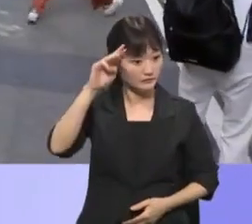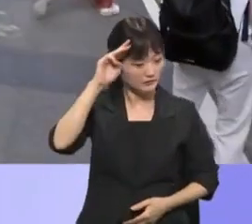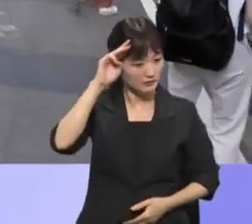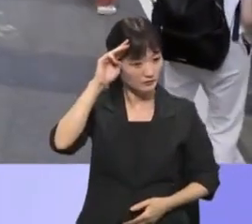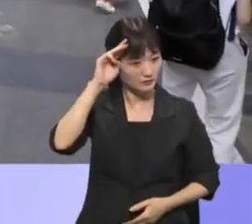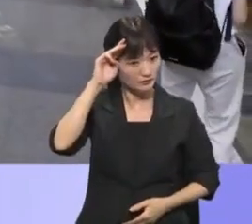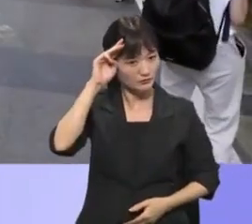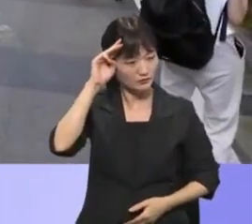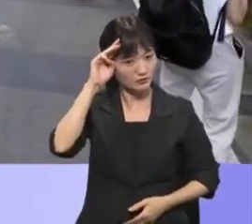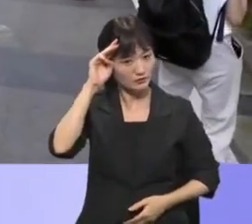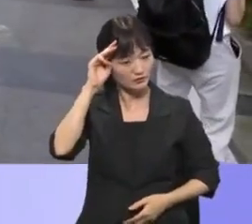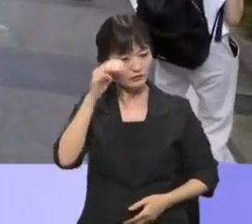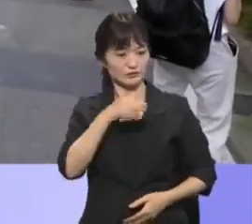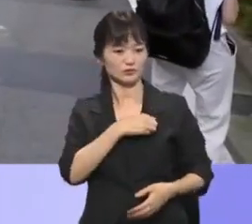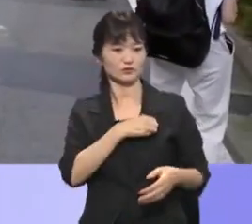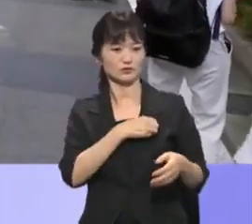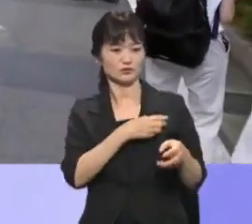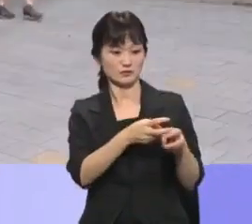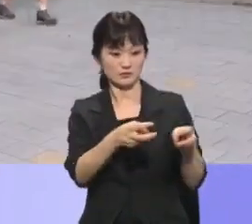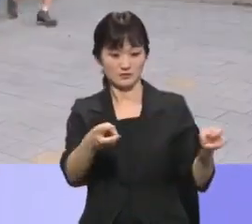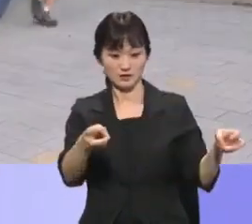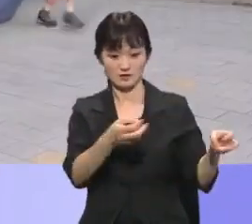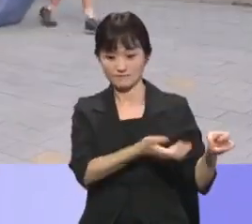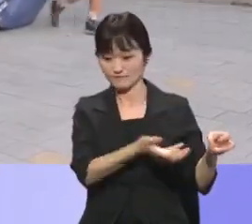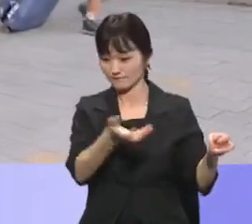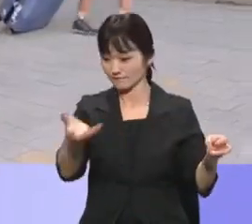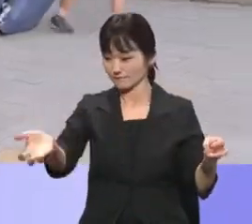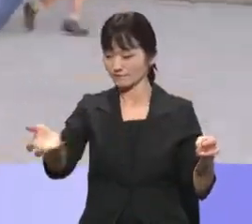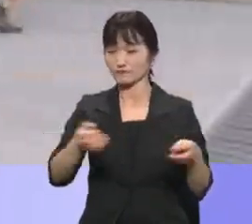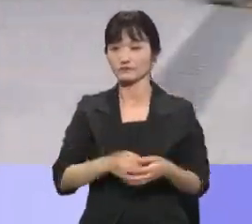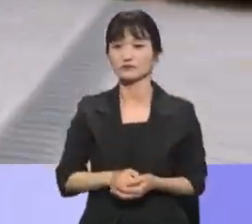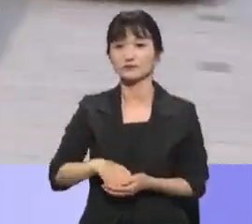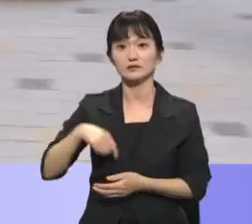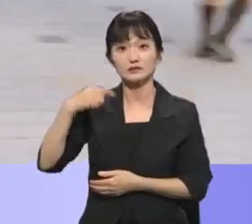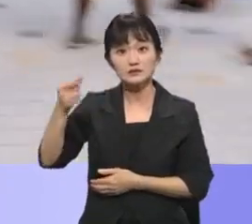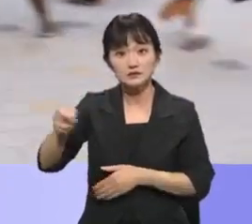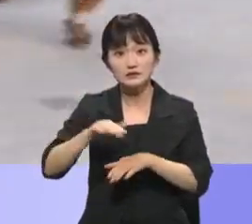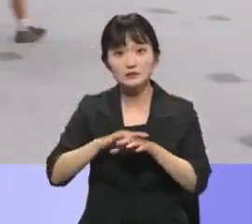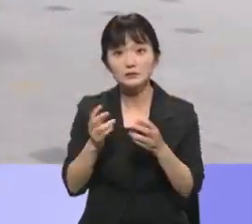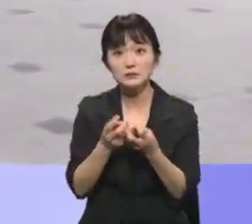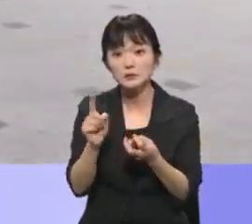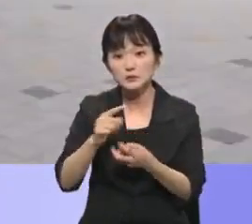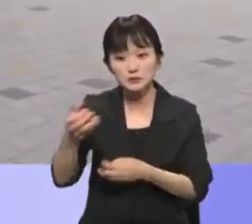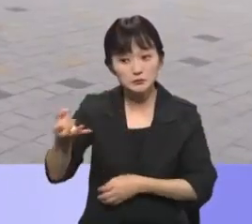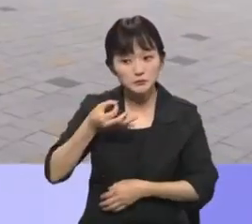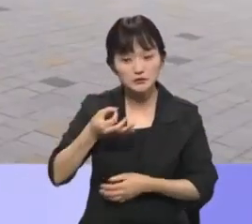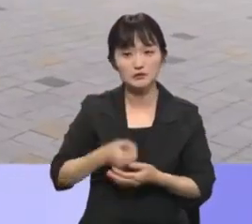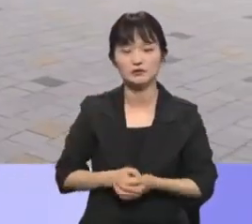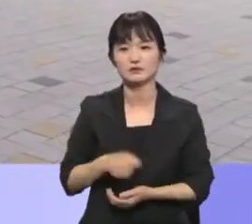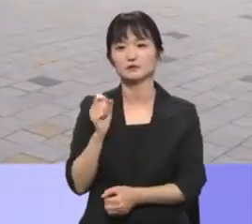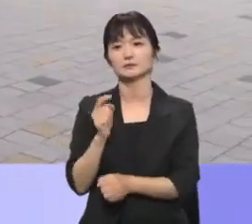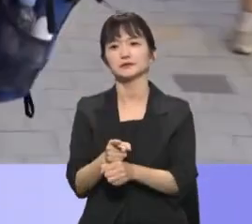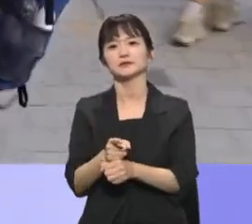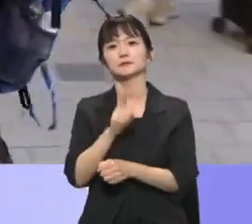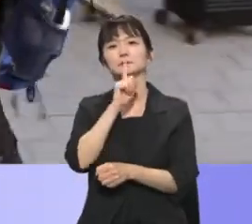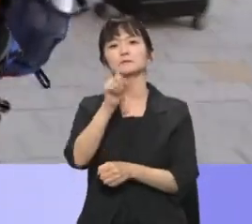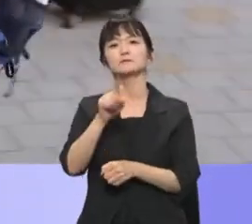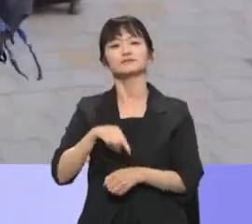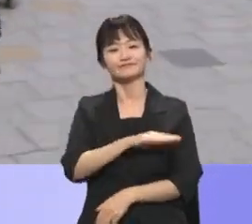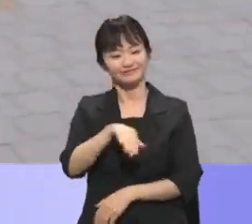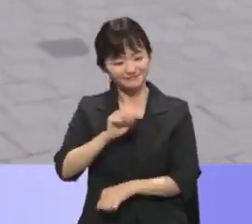대처들을 아마 전 세계인들이 볼 겁니다 근데 얼만큼 여기를 잘하느냐가 관건이 돼야지 벌써부터 나서서 우리 잘했으니까 한번